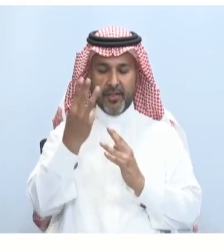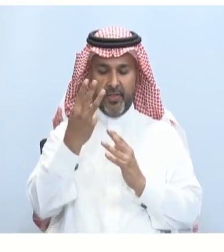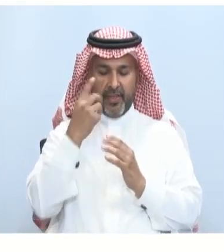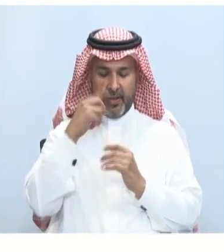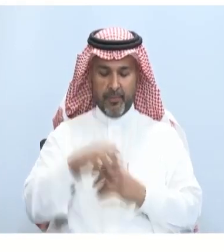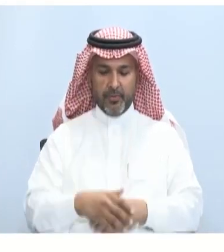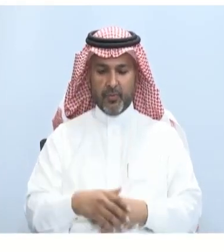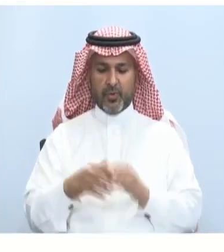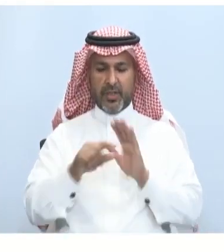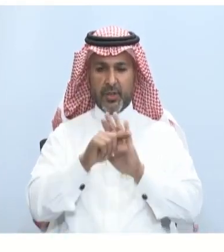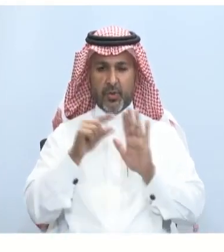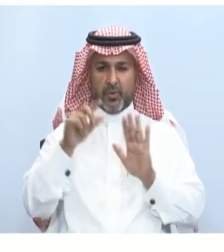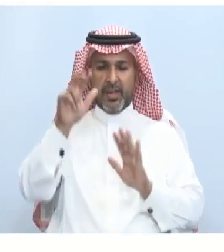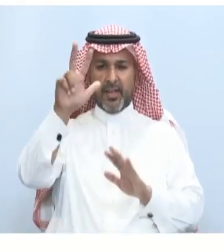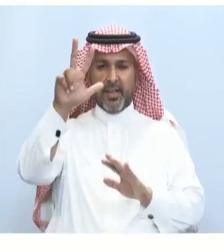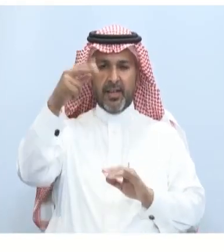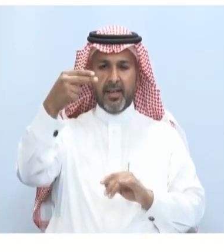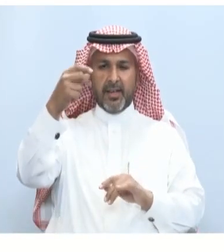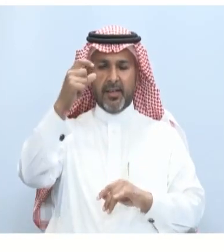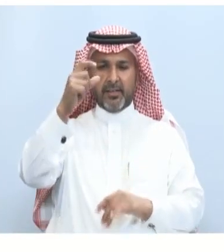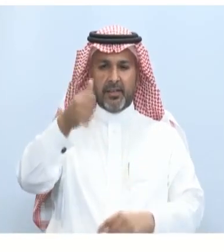وهو الاعداد المركبه